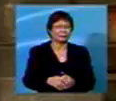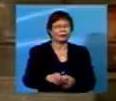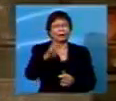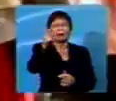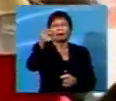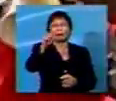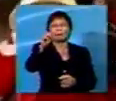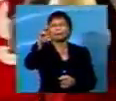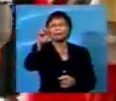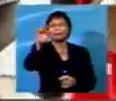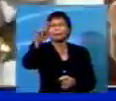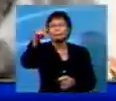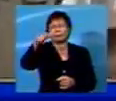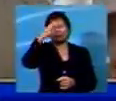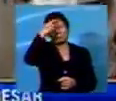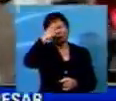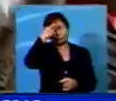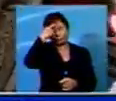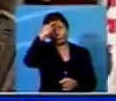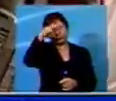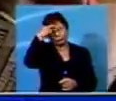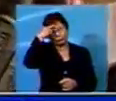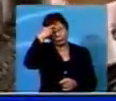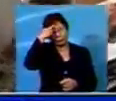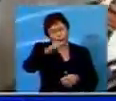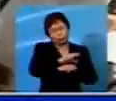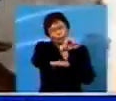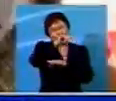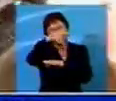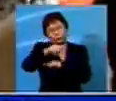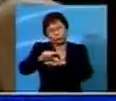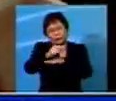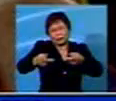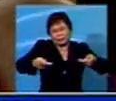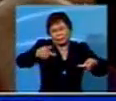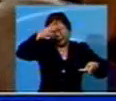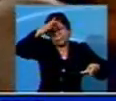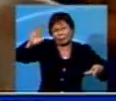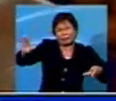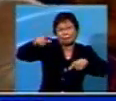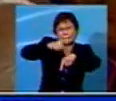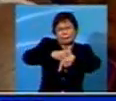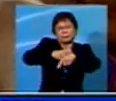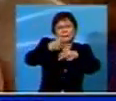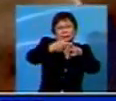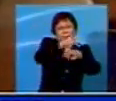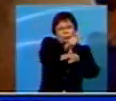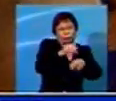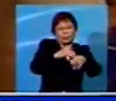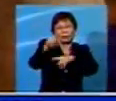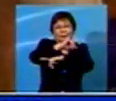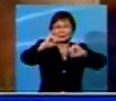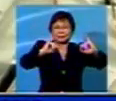RAM karpal memberi alasan tersebut setelah beliau menggunakan jeip milik mendiang bapanya karpal Sing semasa penamaan calon isnin